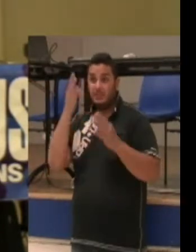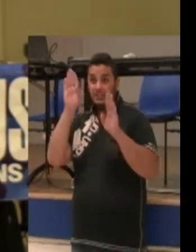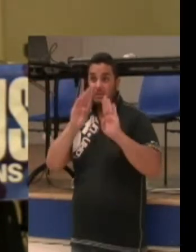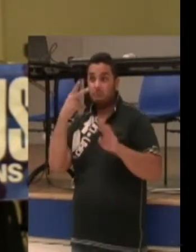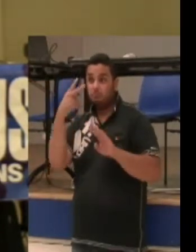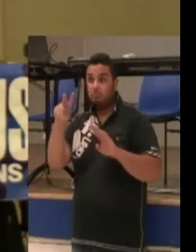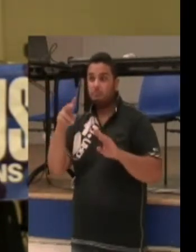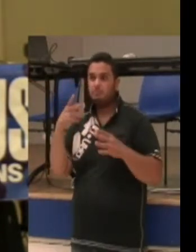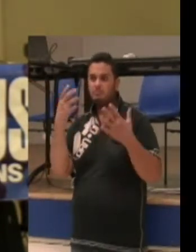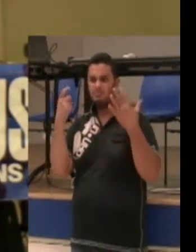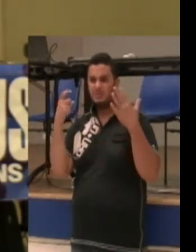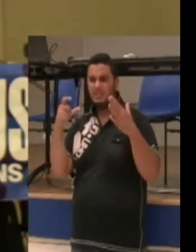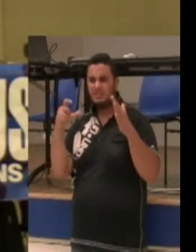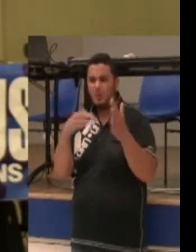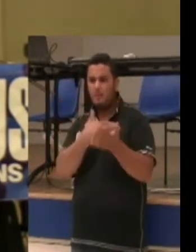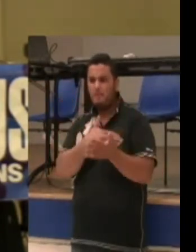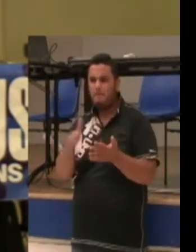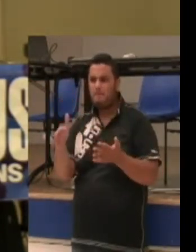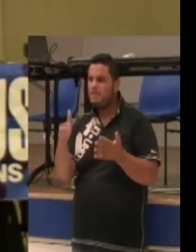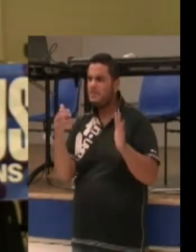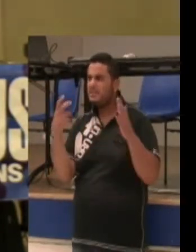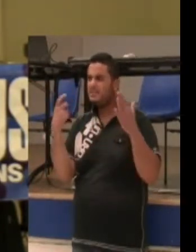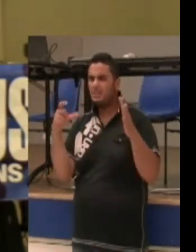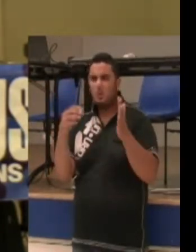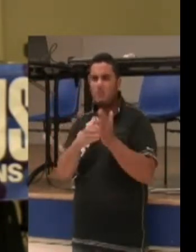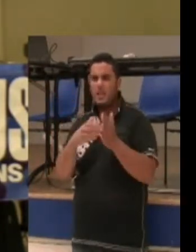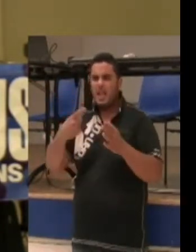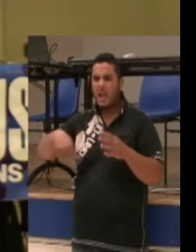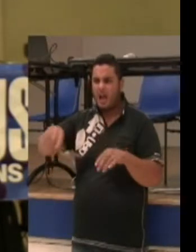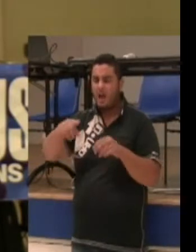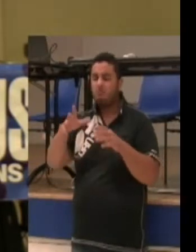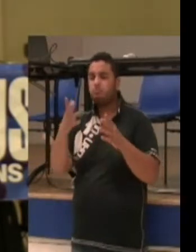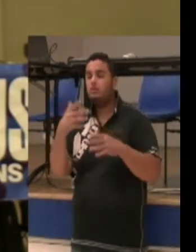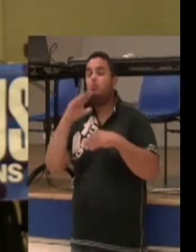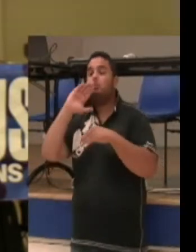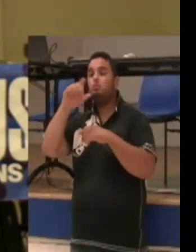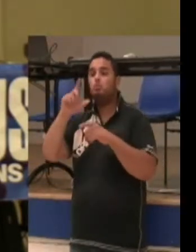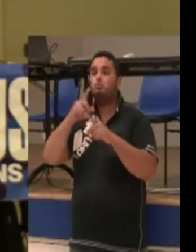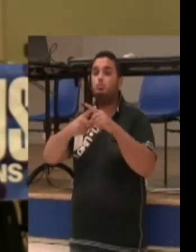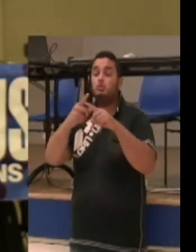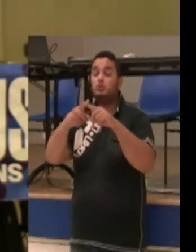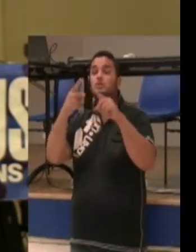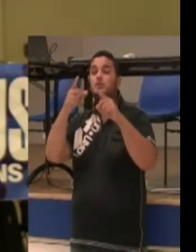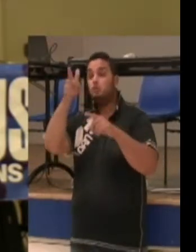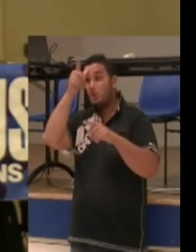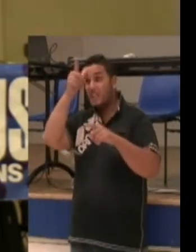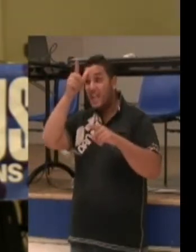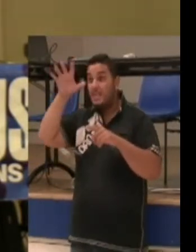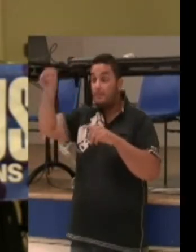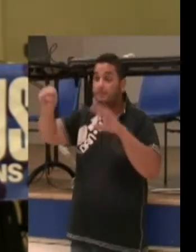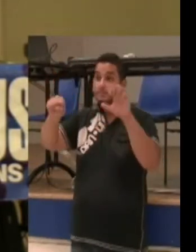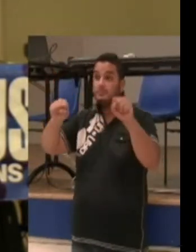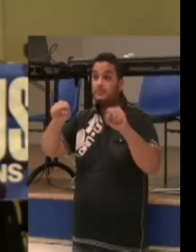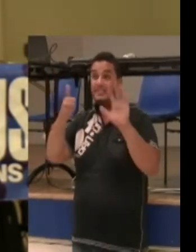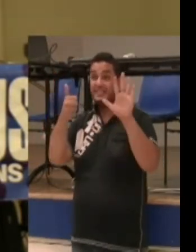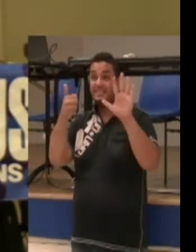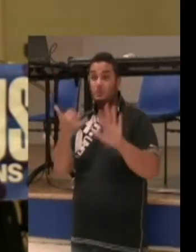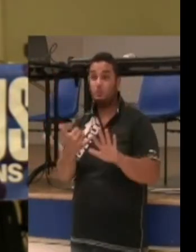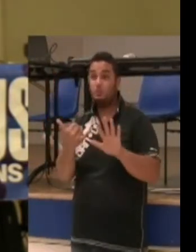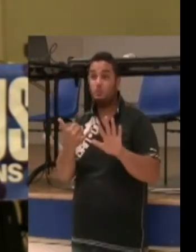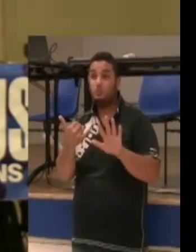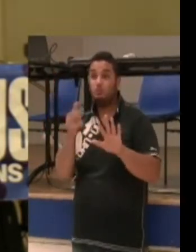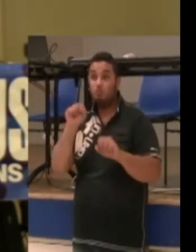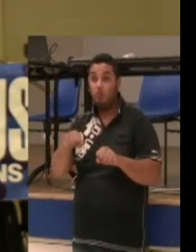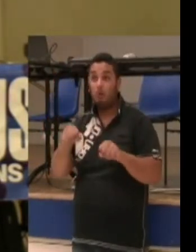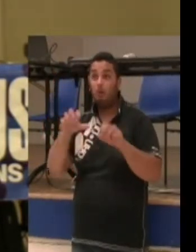000 ou 700 000 km², plus le Suez, le canal de Suez, plus la bande de Gaza, plus la Cisjordanie. Qu'est-ce qui a changé en 6